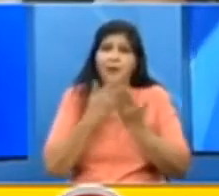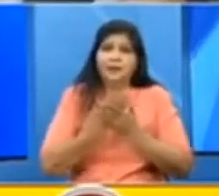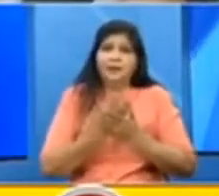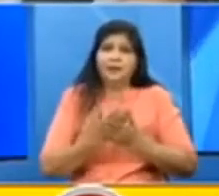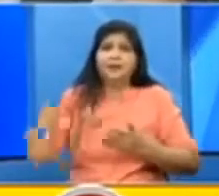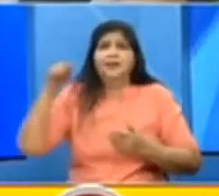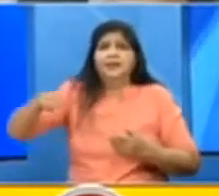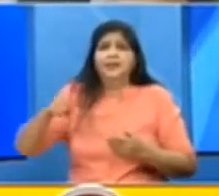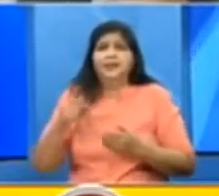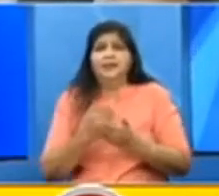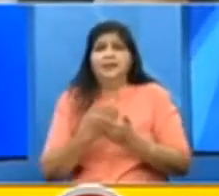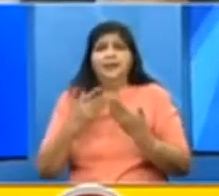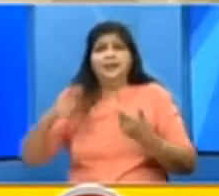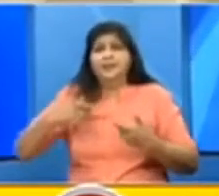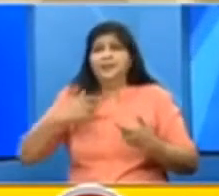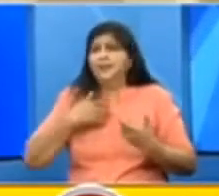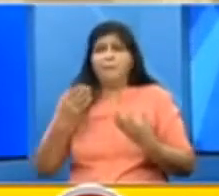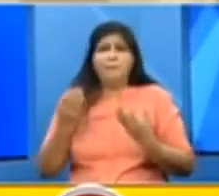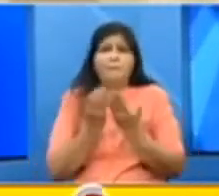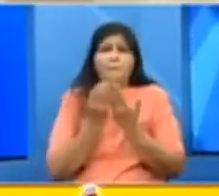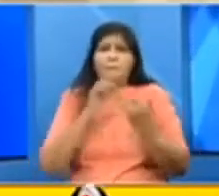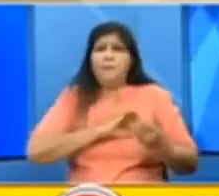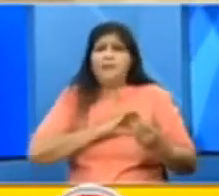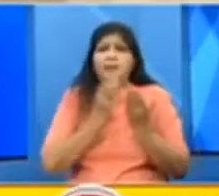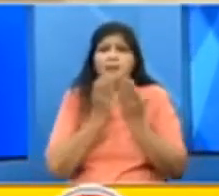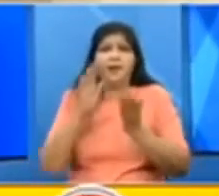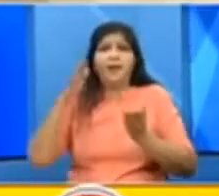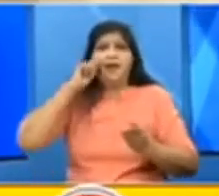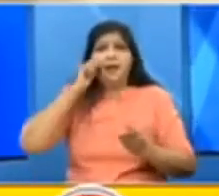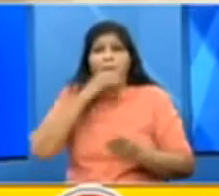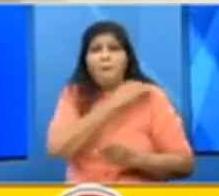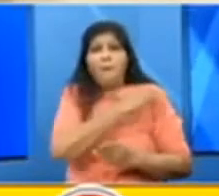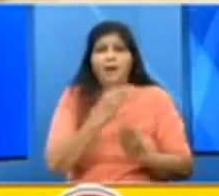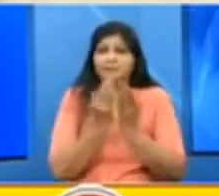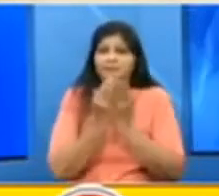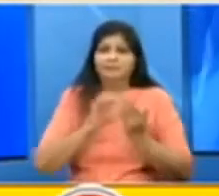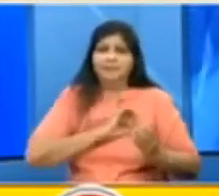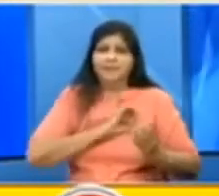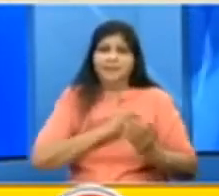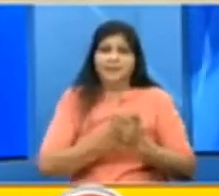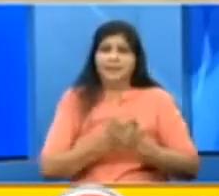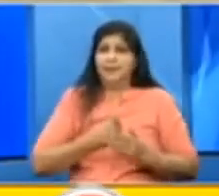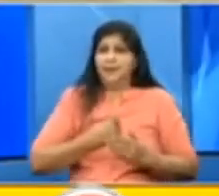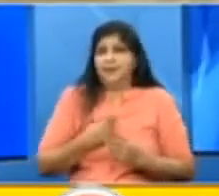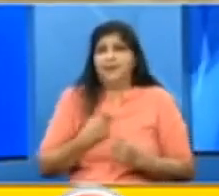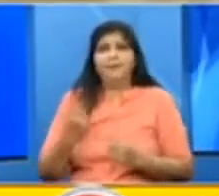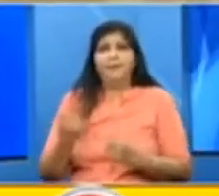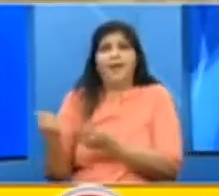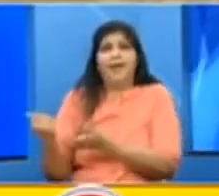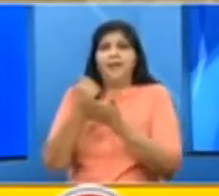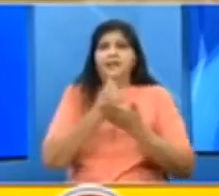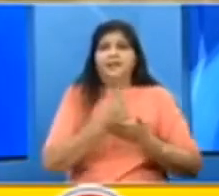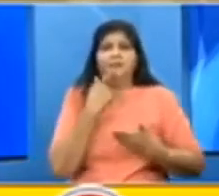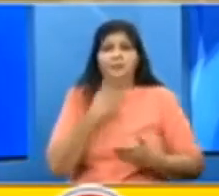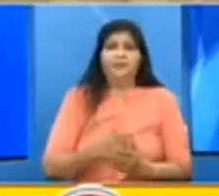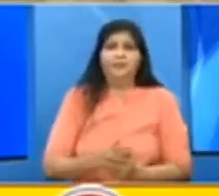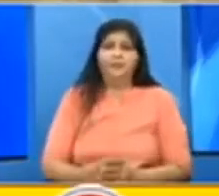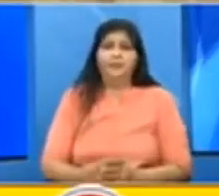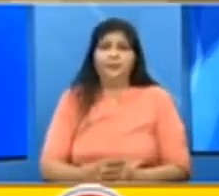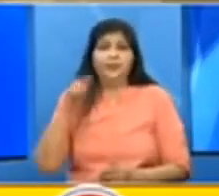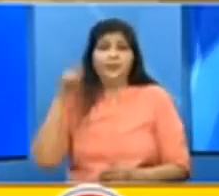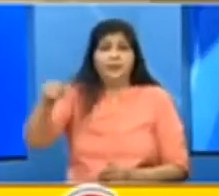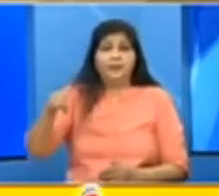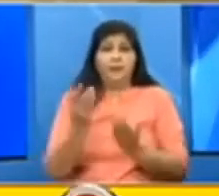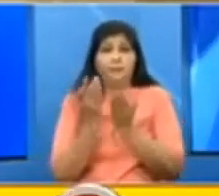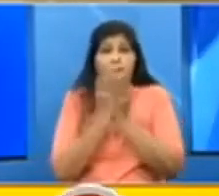सा शरारती है। हाँ। बाकी मुझे लेकर बहुत खुश रहता है। अच्छा अच्छा। अच्छा, आप जब पढ़ रहे